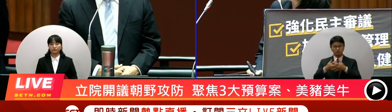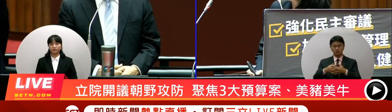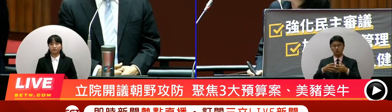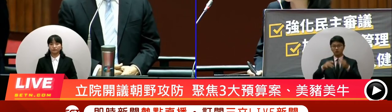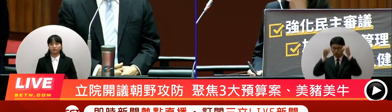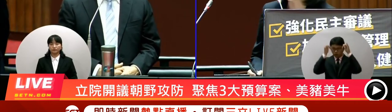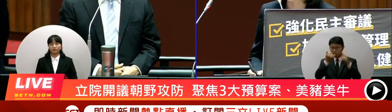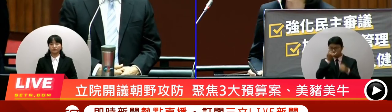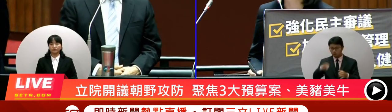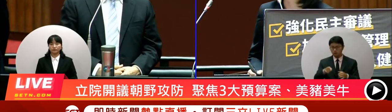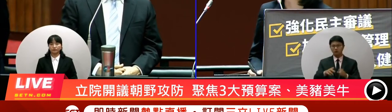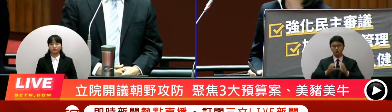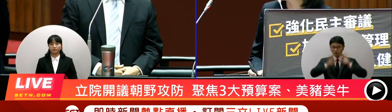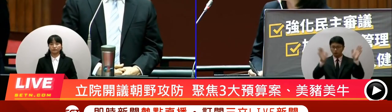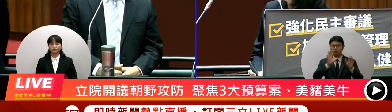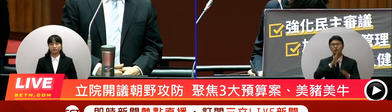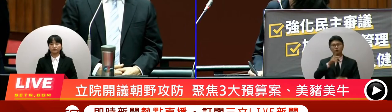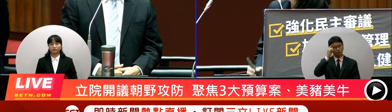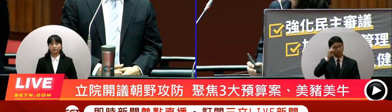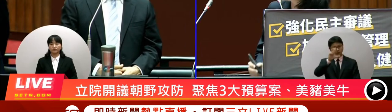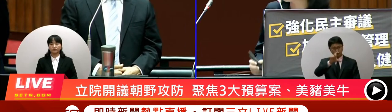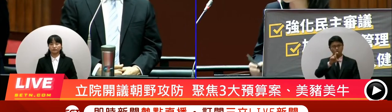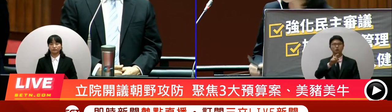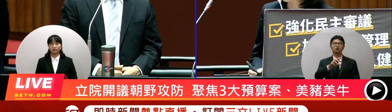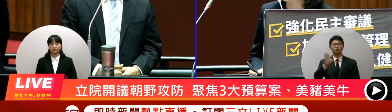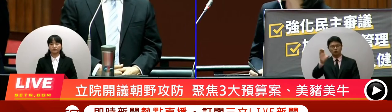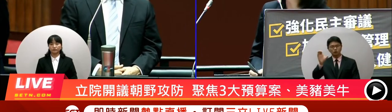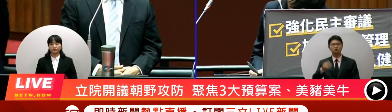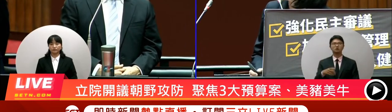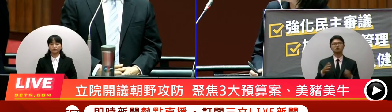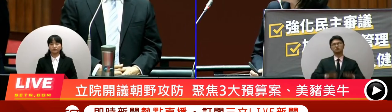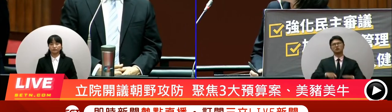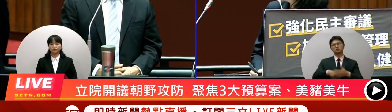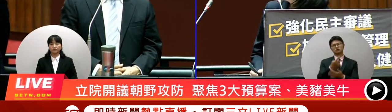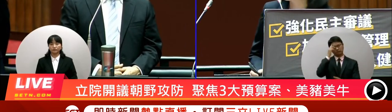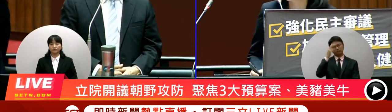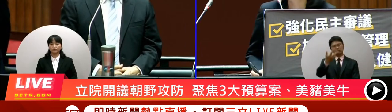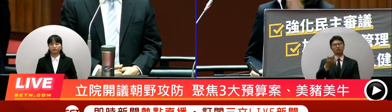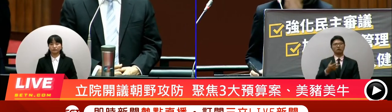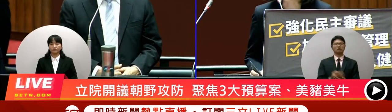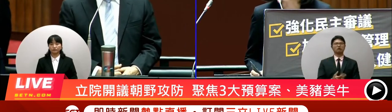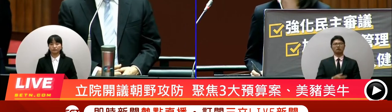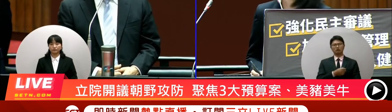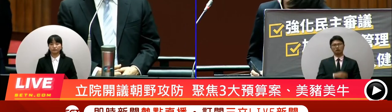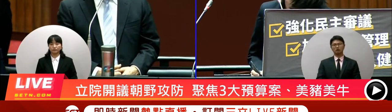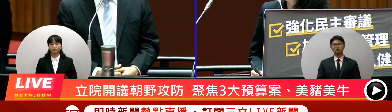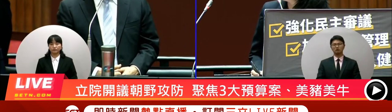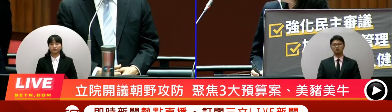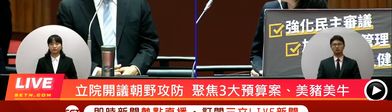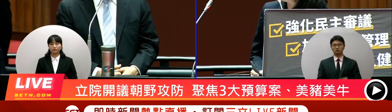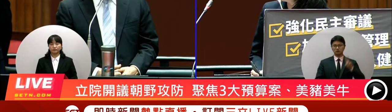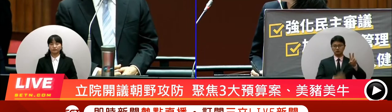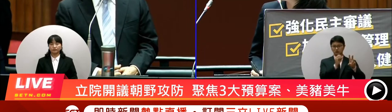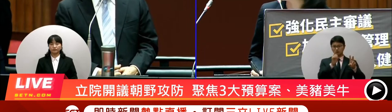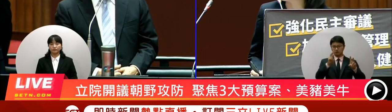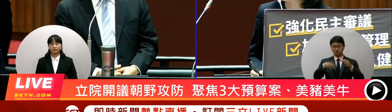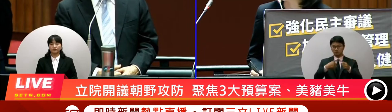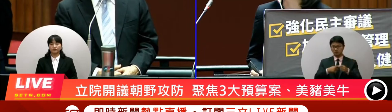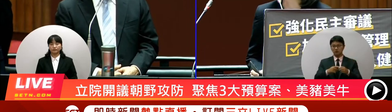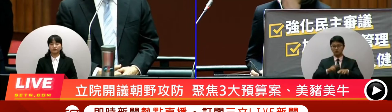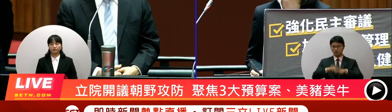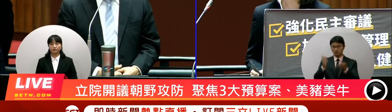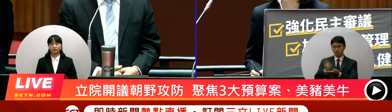实公告期限都有60天90天之久，然后甚至到像这次只有短短7天。那相关的部分在二零 2012年的开放的时候，其